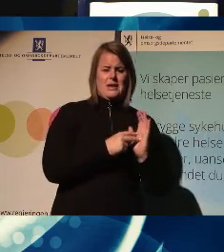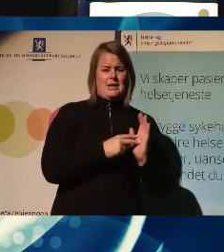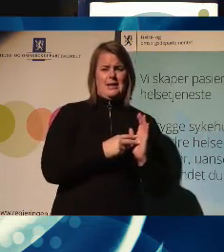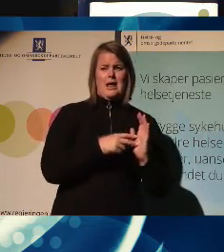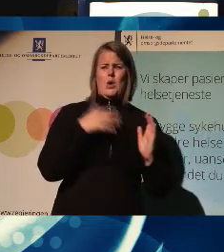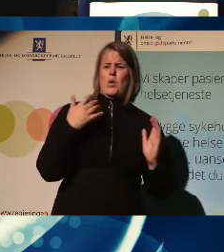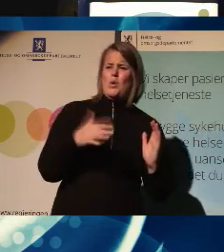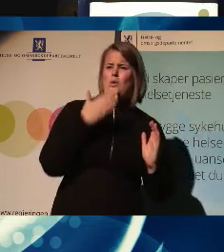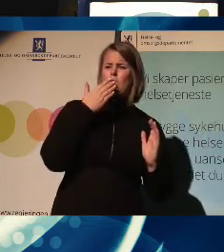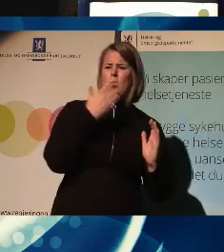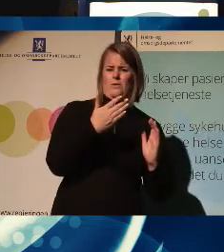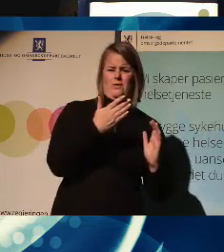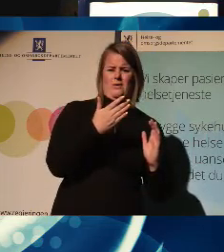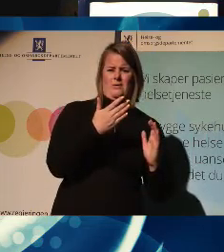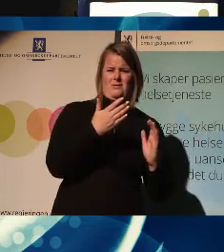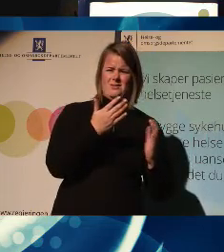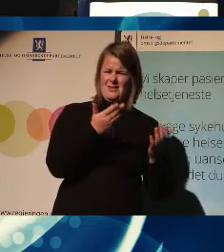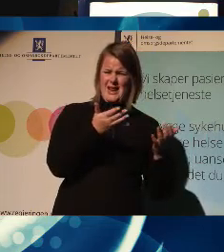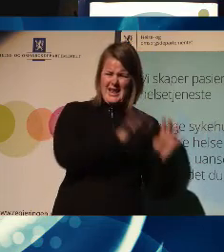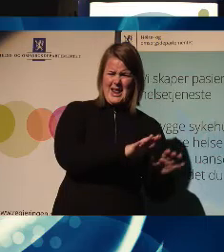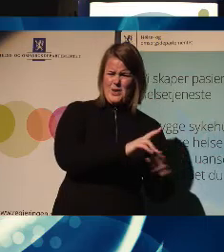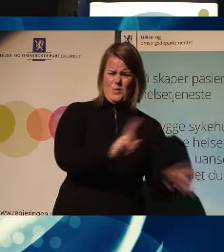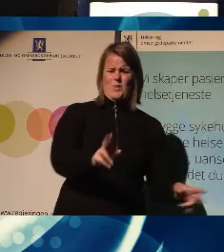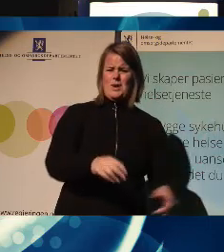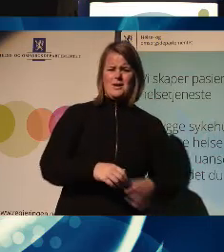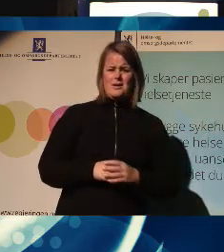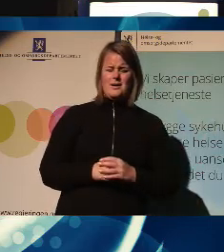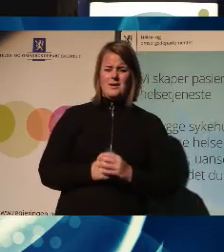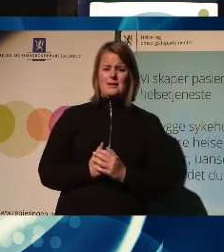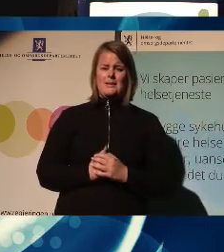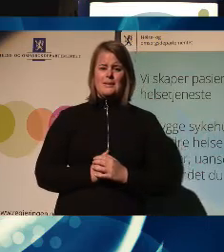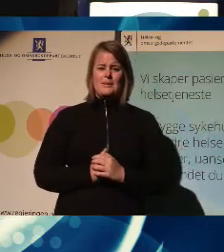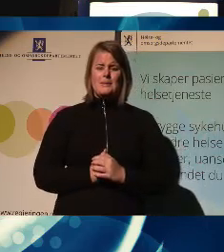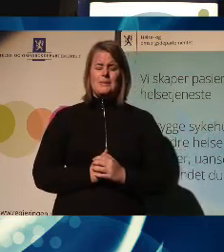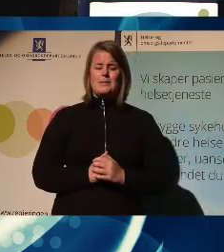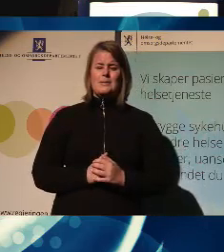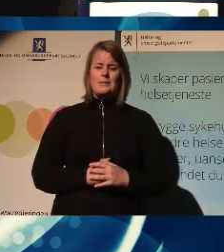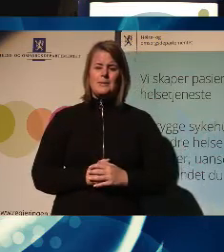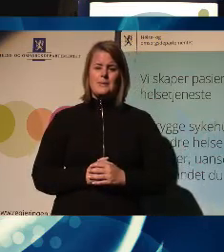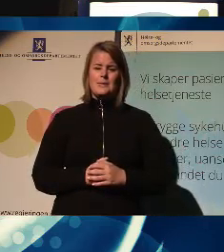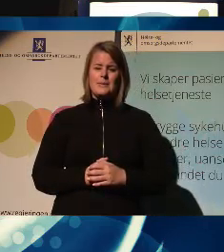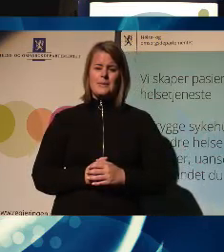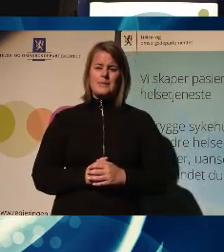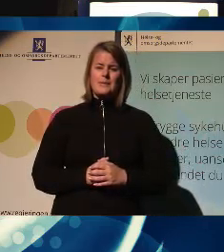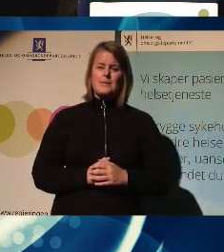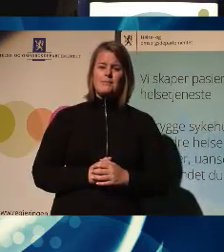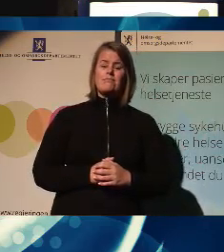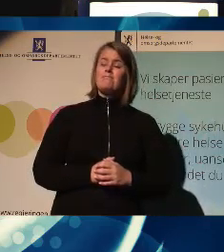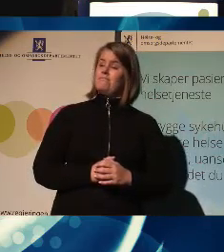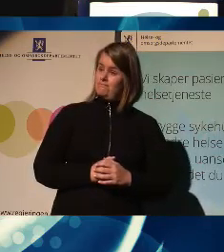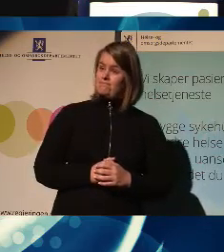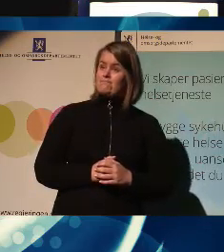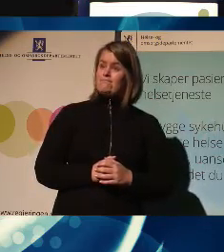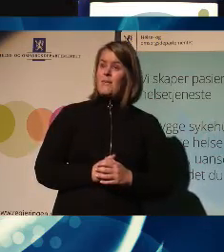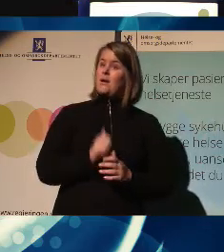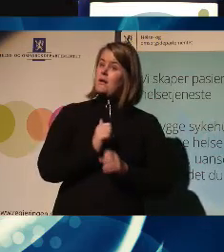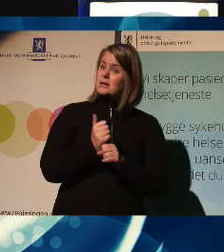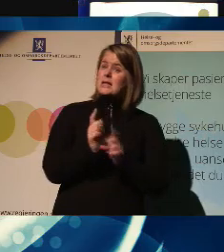det er for godt til å legges vekk. Men det vi ser, det at vi kan gjøre noen endringer i prosjektet,